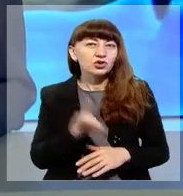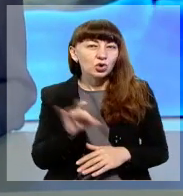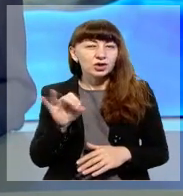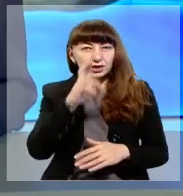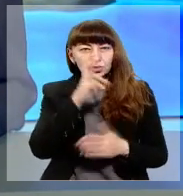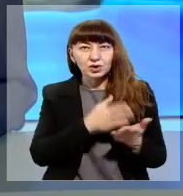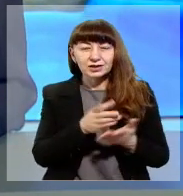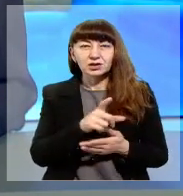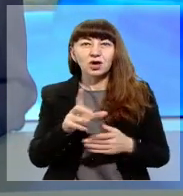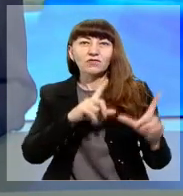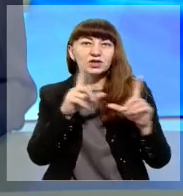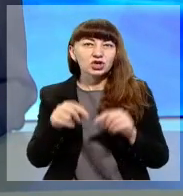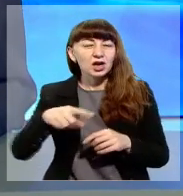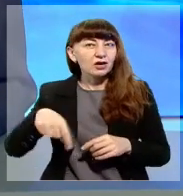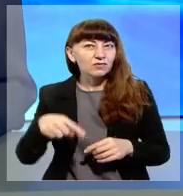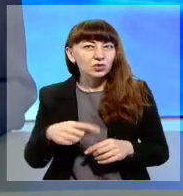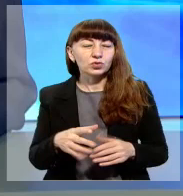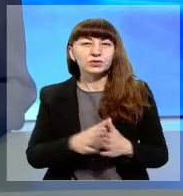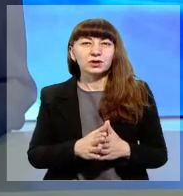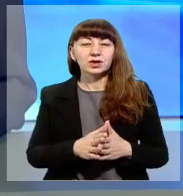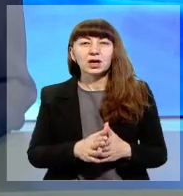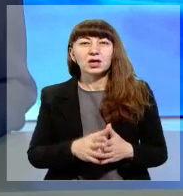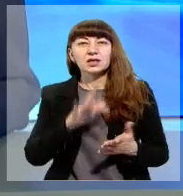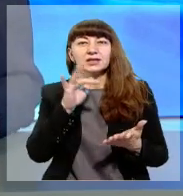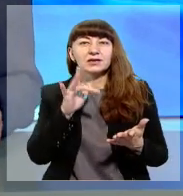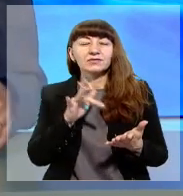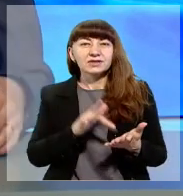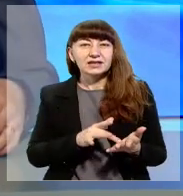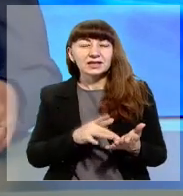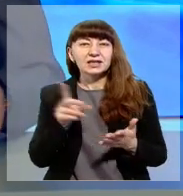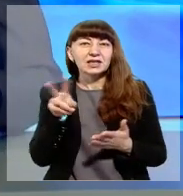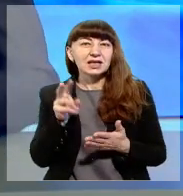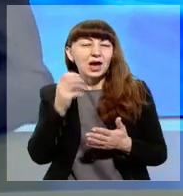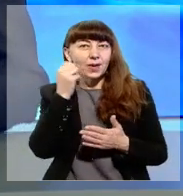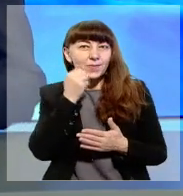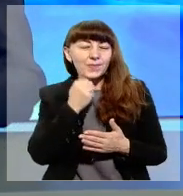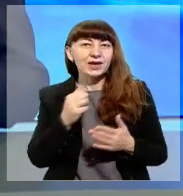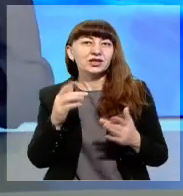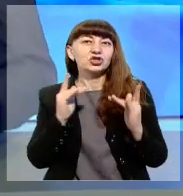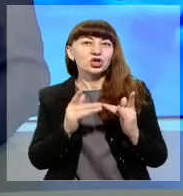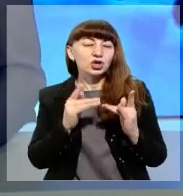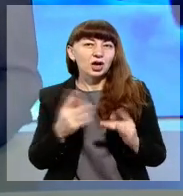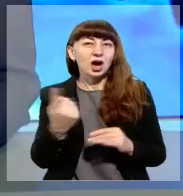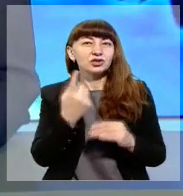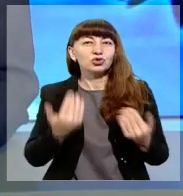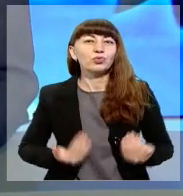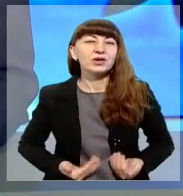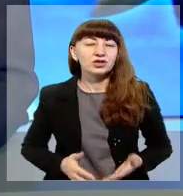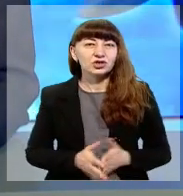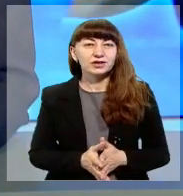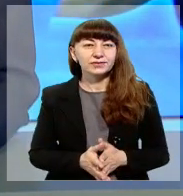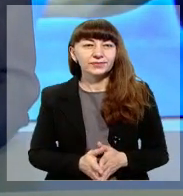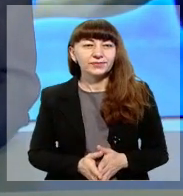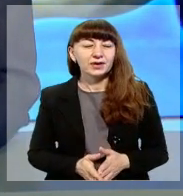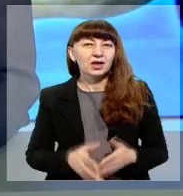в Руднинском центре оказания специальных социальных услуг. Ранее учреждение именовалось домом-интернатом для одиноких пожилых людей и